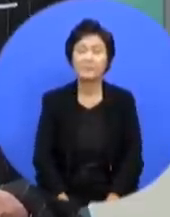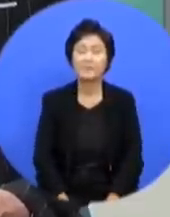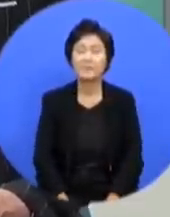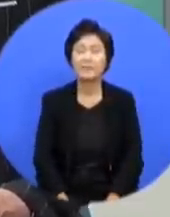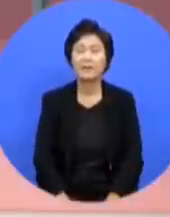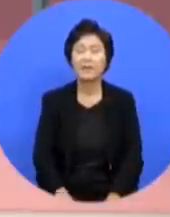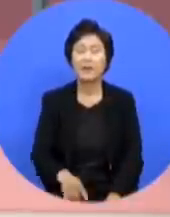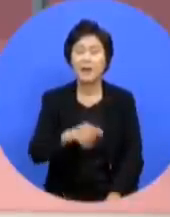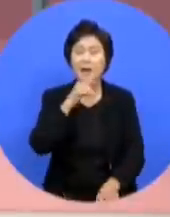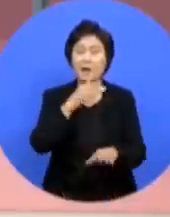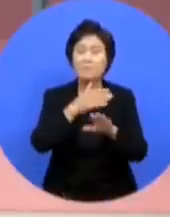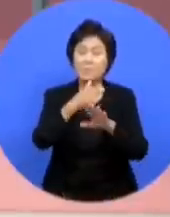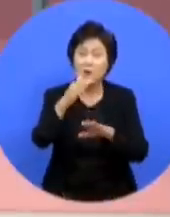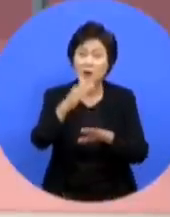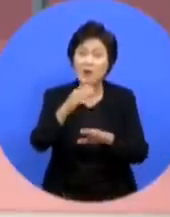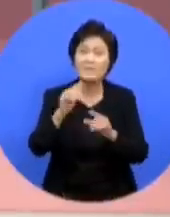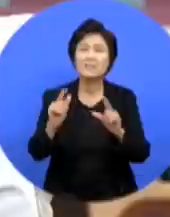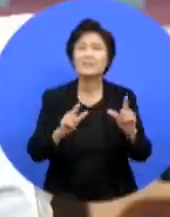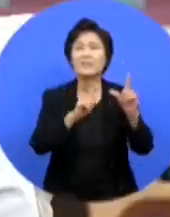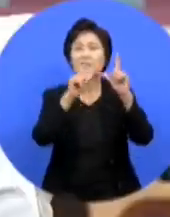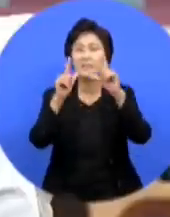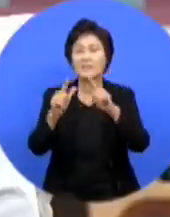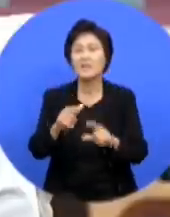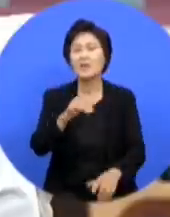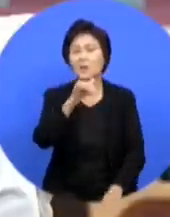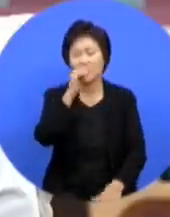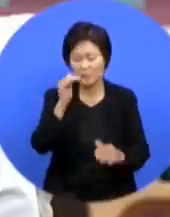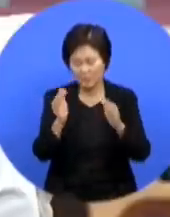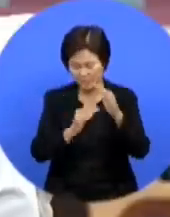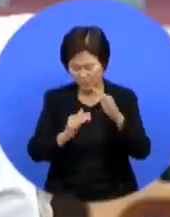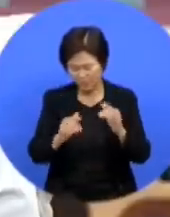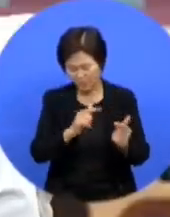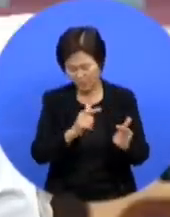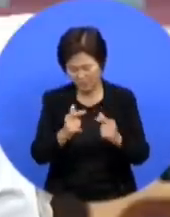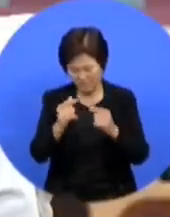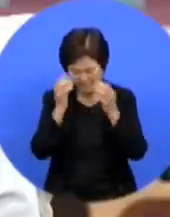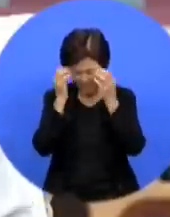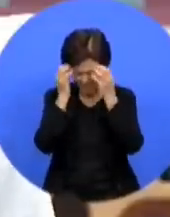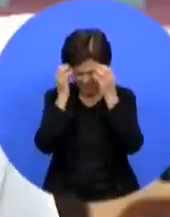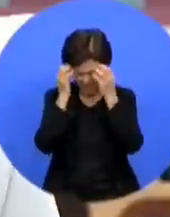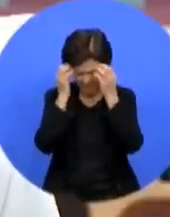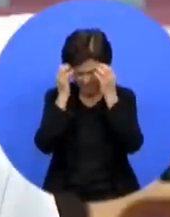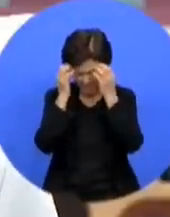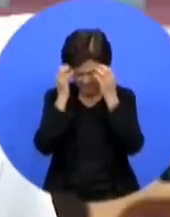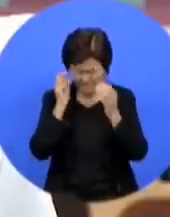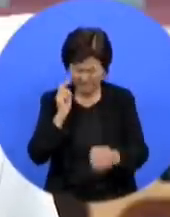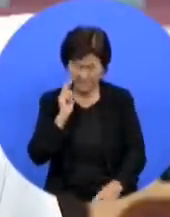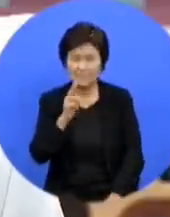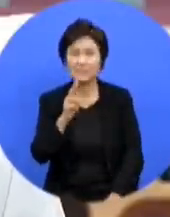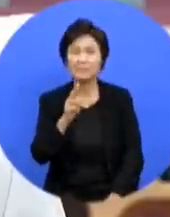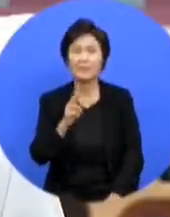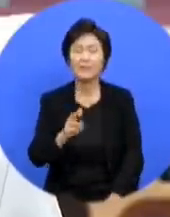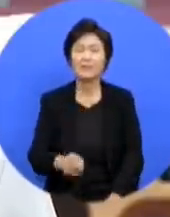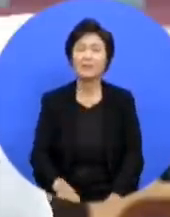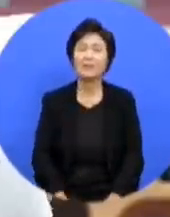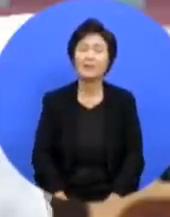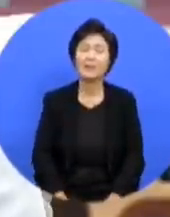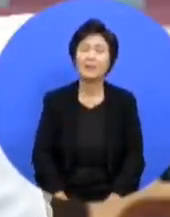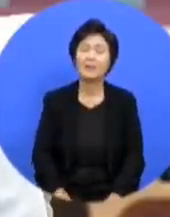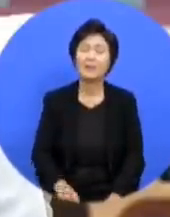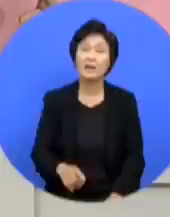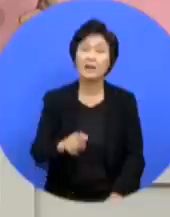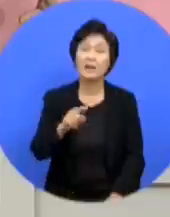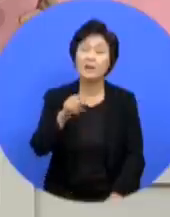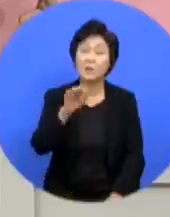하나님의 백성들의 그 고난을 너무 제가 북한 상류에 가니까 그 무산이라는 곳 그쪽에서 당 간부를